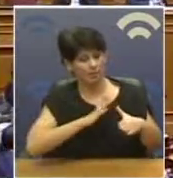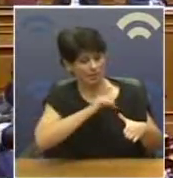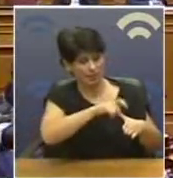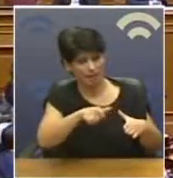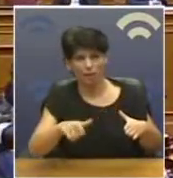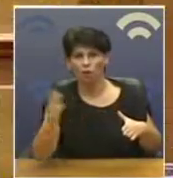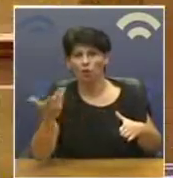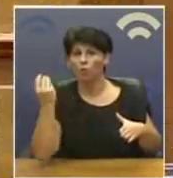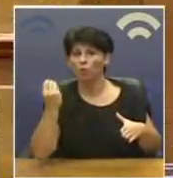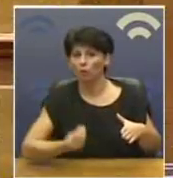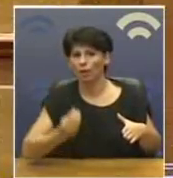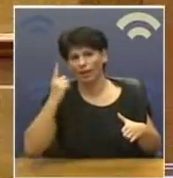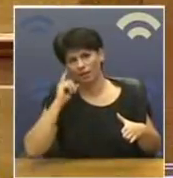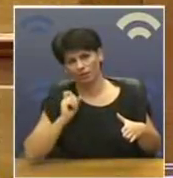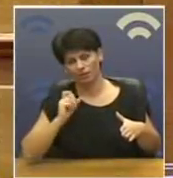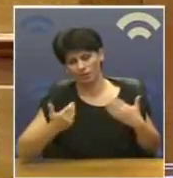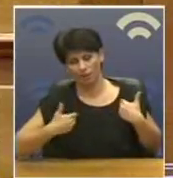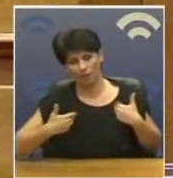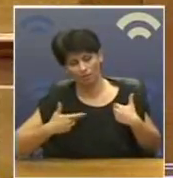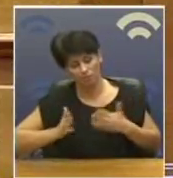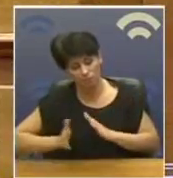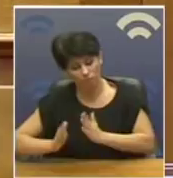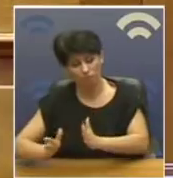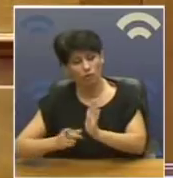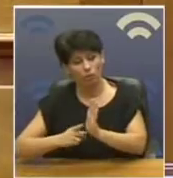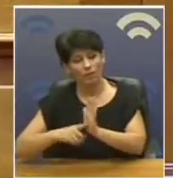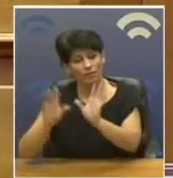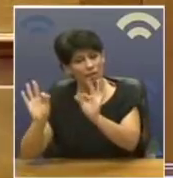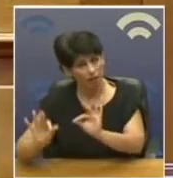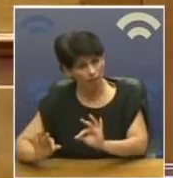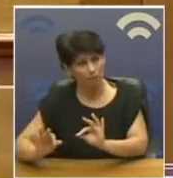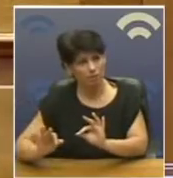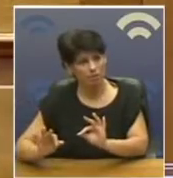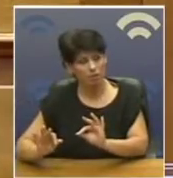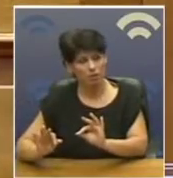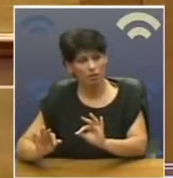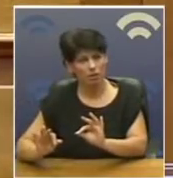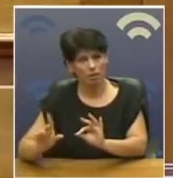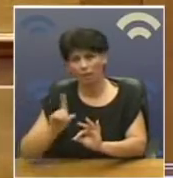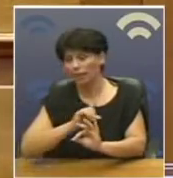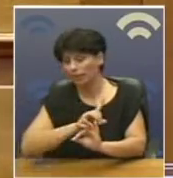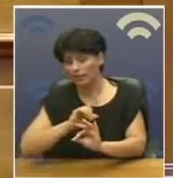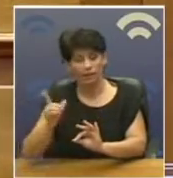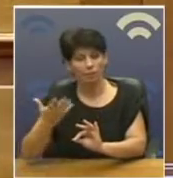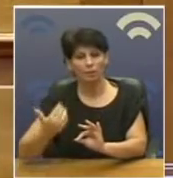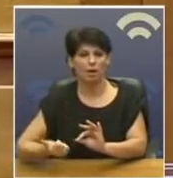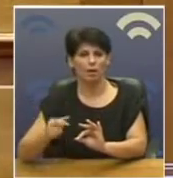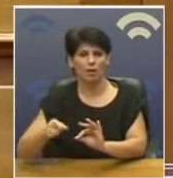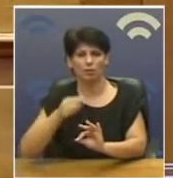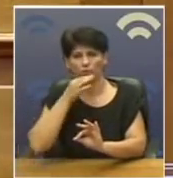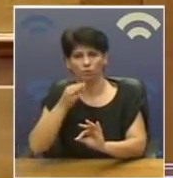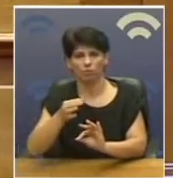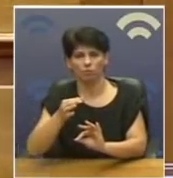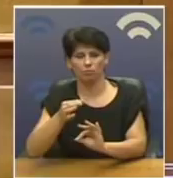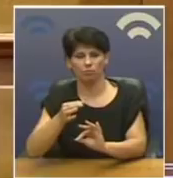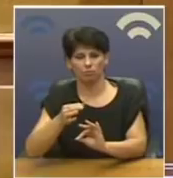όταν πολύ καλά γνωρίζετε ότι εμείς προχωρήσαμε σε νομοθετική ρύθμιση ώστε να μην υπάρχει η λεγόμενη δαμόκλειο